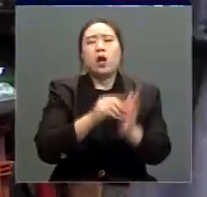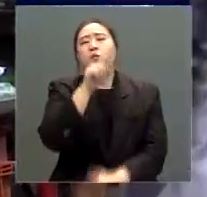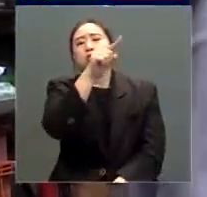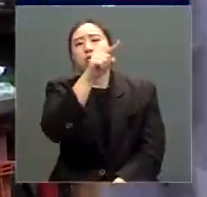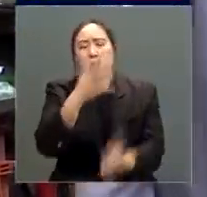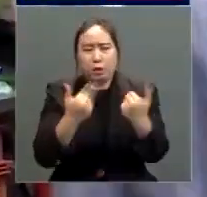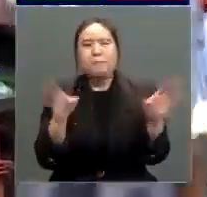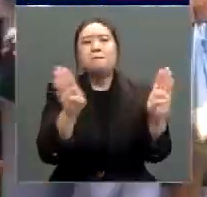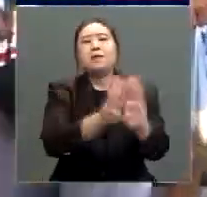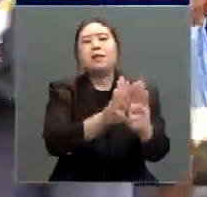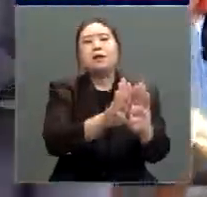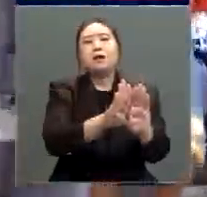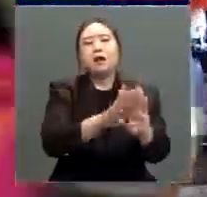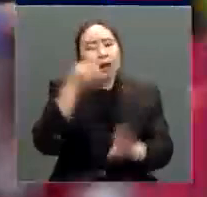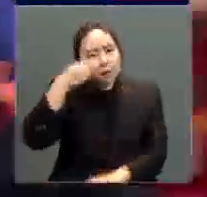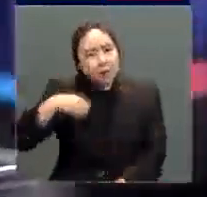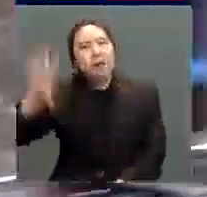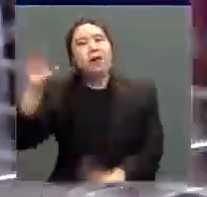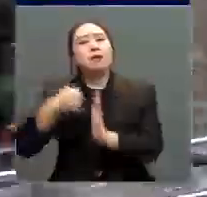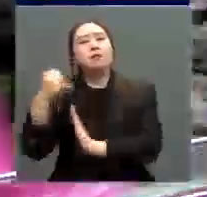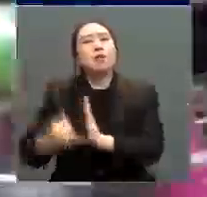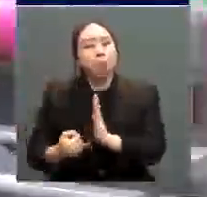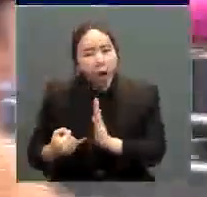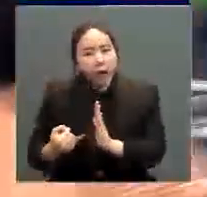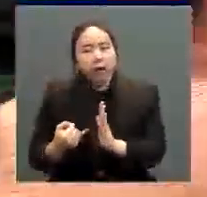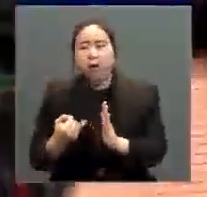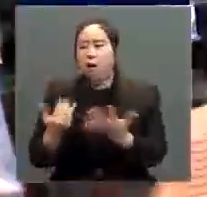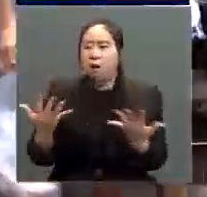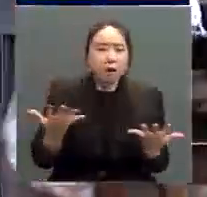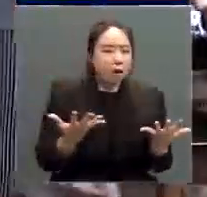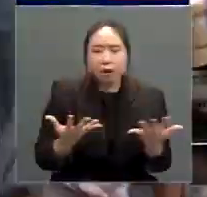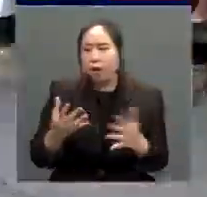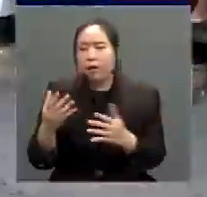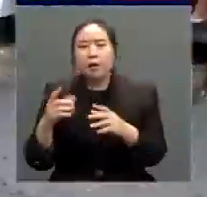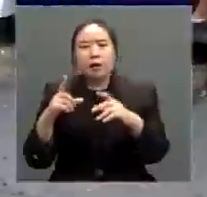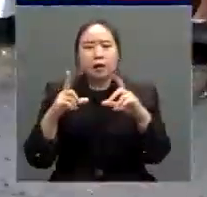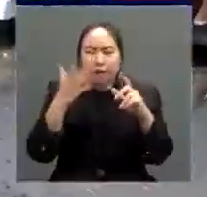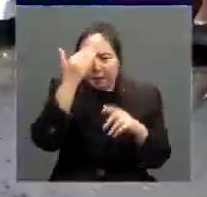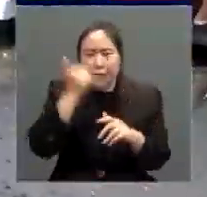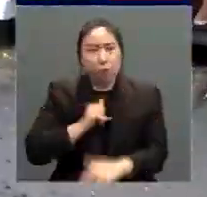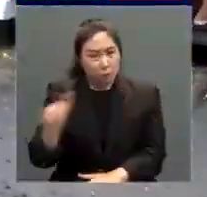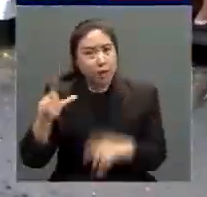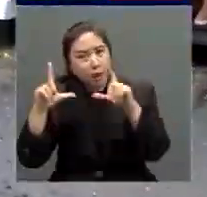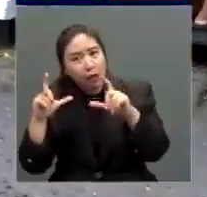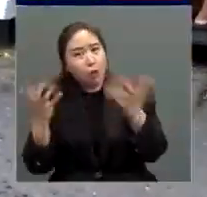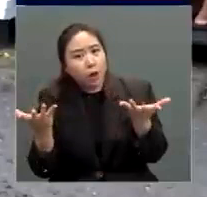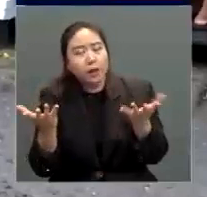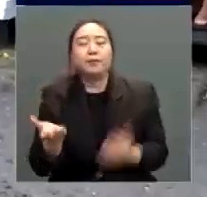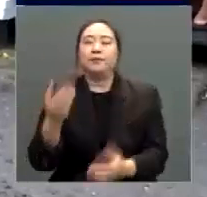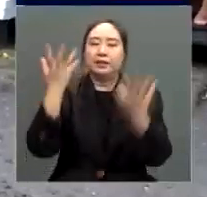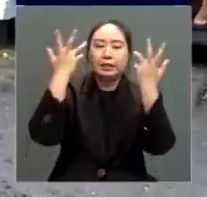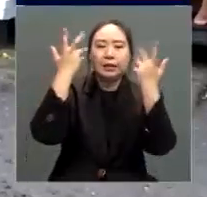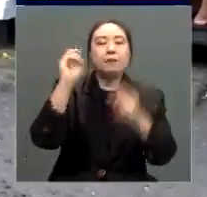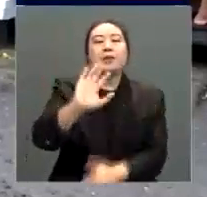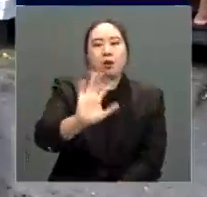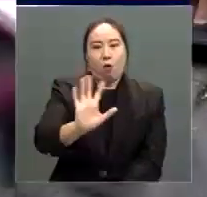ครตอนนี้ห้างเขาปิดก็เลยกลับบ้านต่างจังหวัดไม่ได้มีห้างไม่ได้อยู่กับห้างทำไมจะต้องมาที่ห้างหรือเปล่าอันนี้ไม่ต้องกังวลใจค่ะคุ